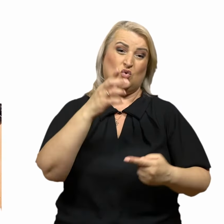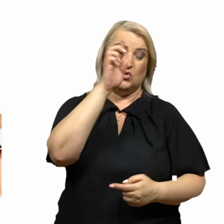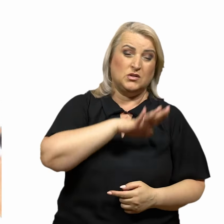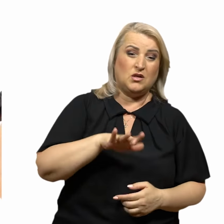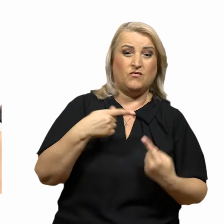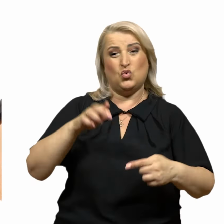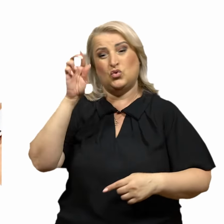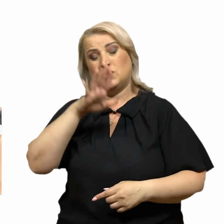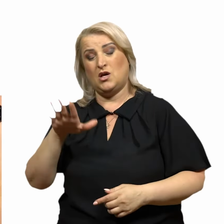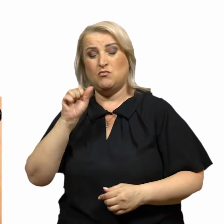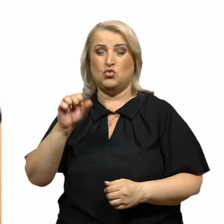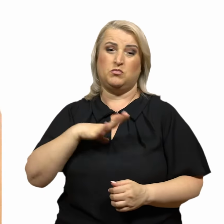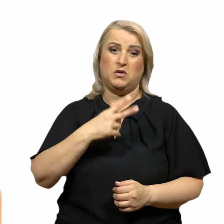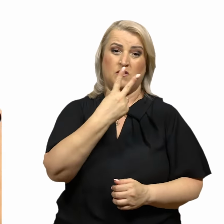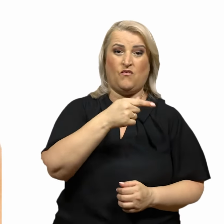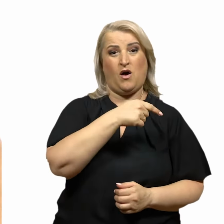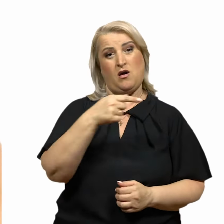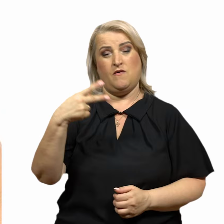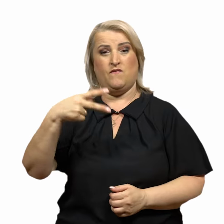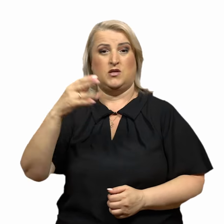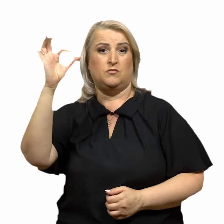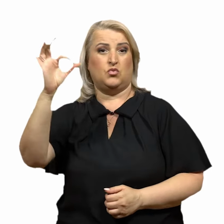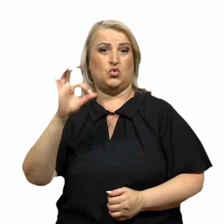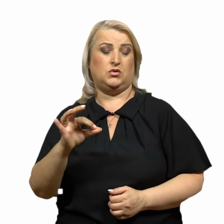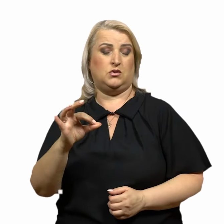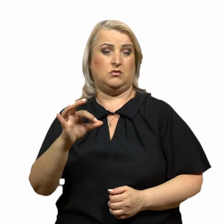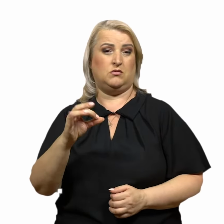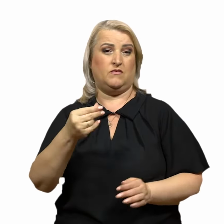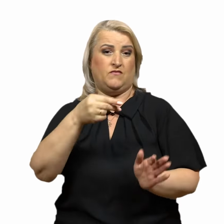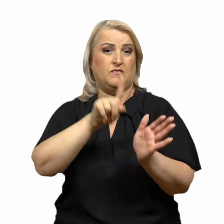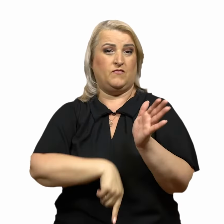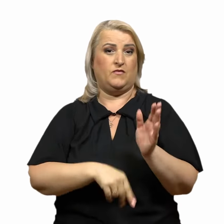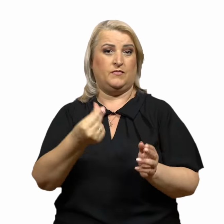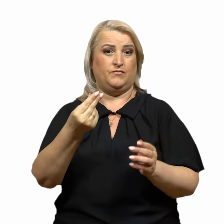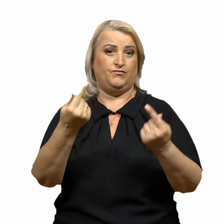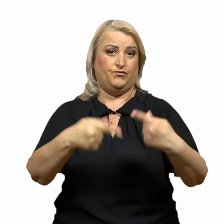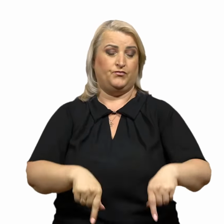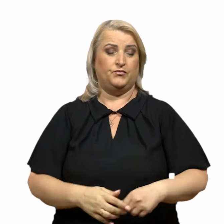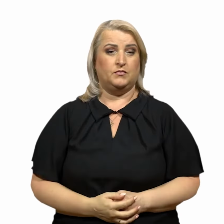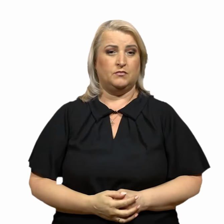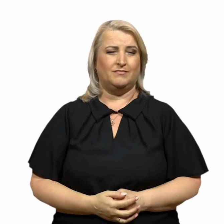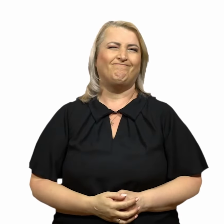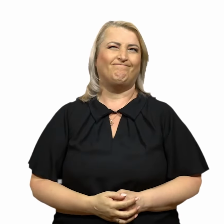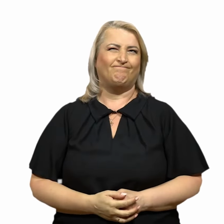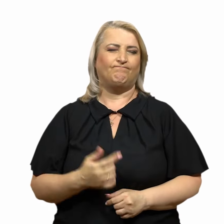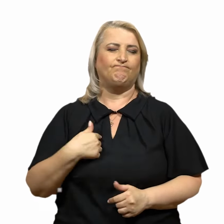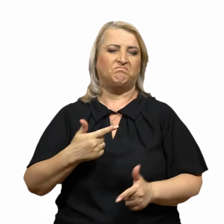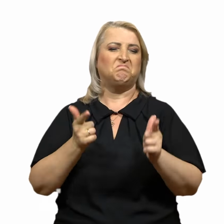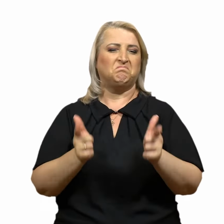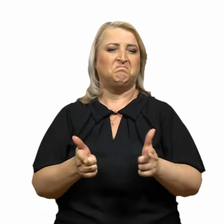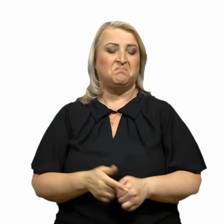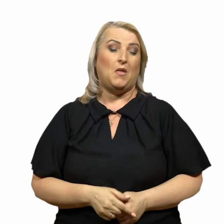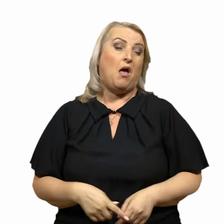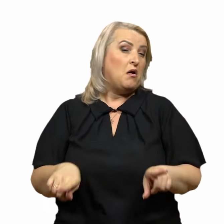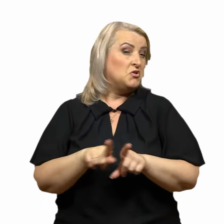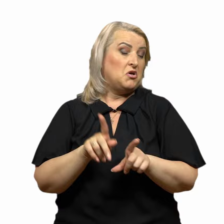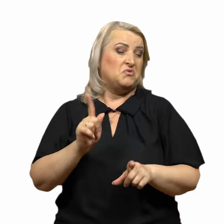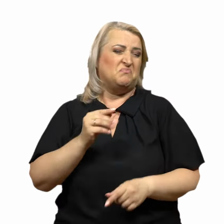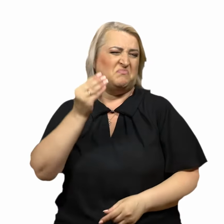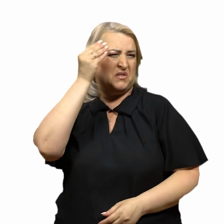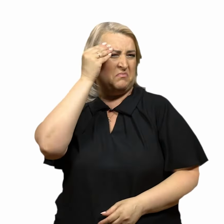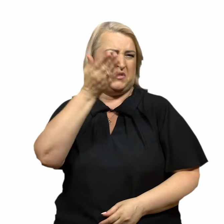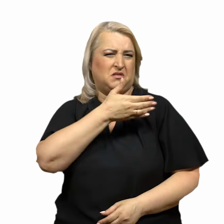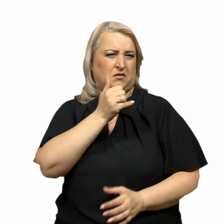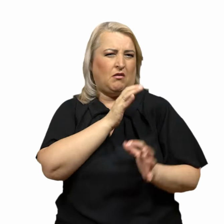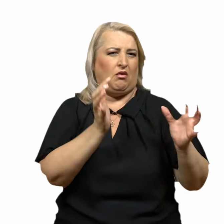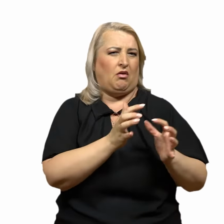inflația poate fluctua între 2 și 20%. Mai convins. Așadar, nu-i logic să-i păstrăm